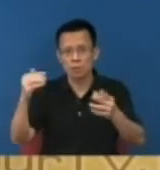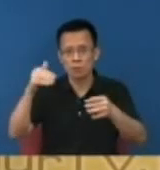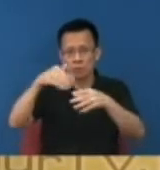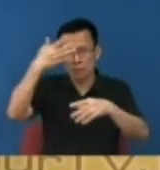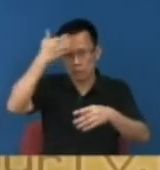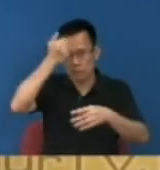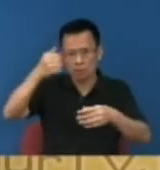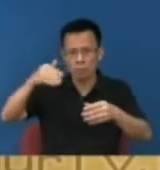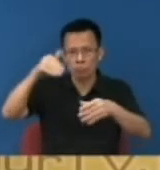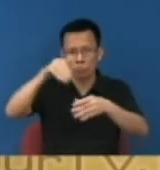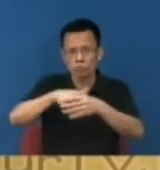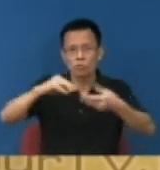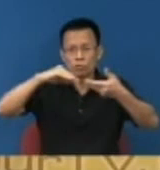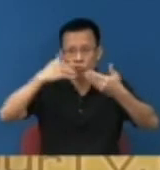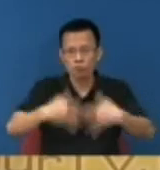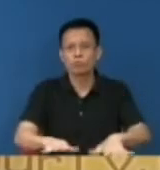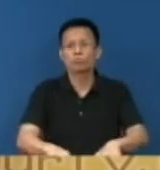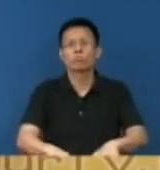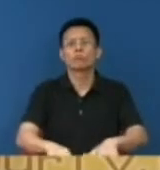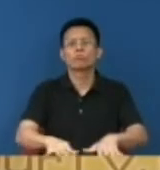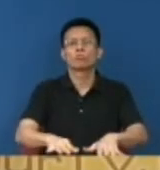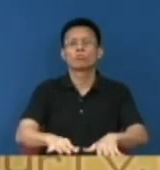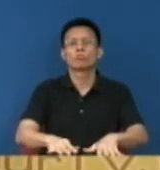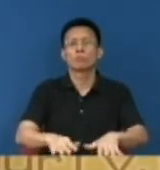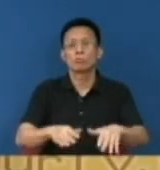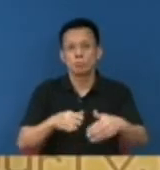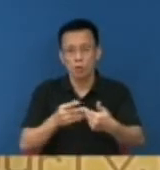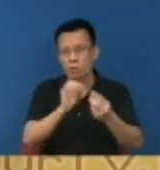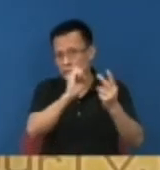候，對於所謂